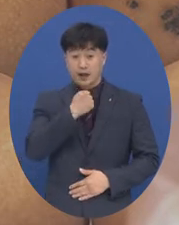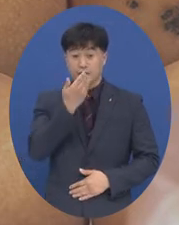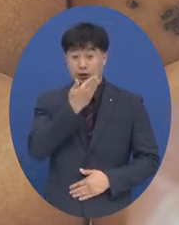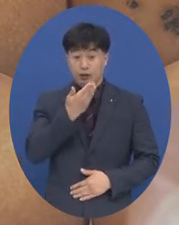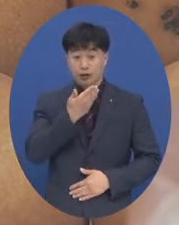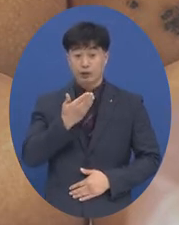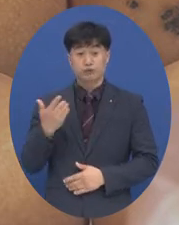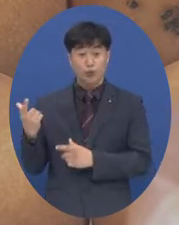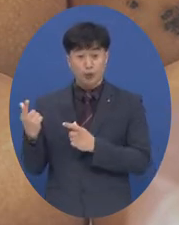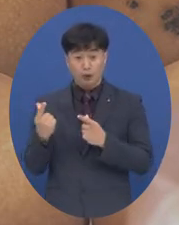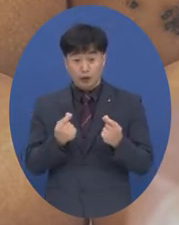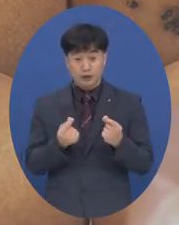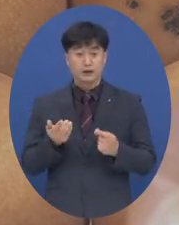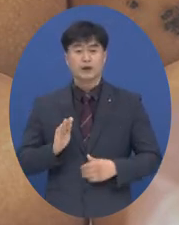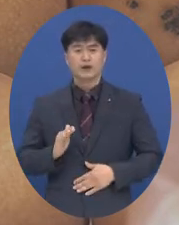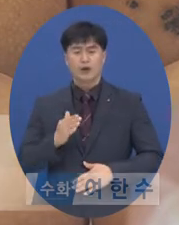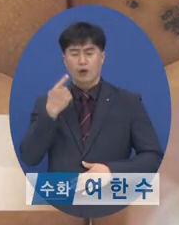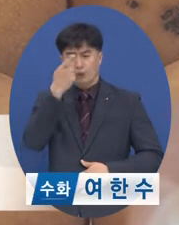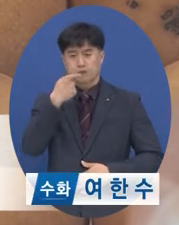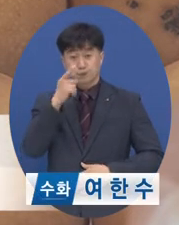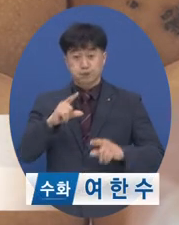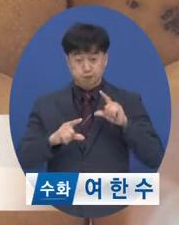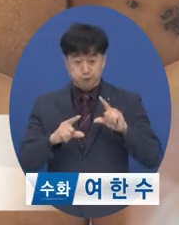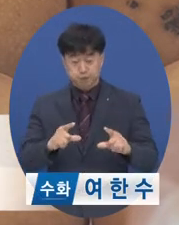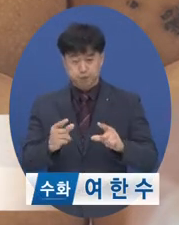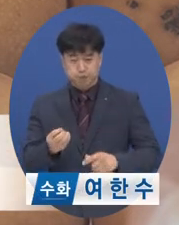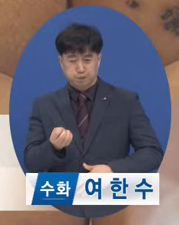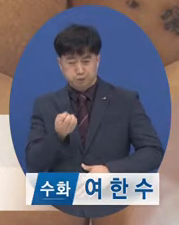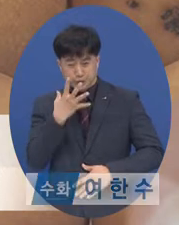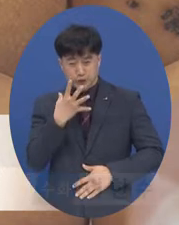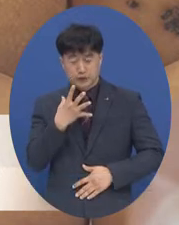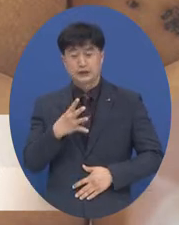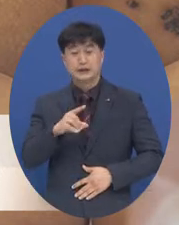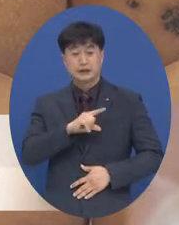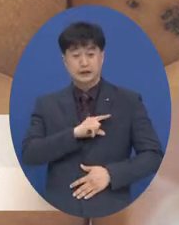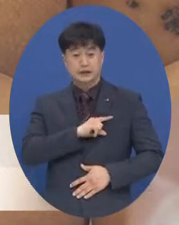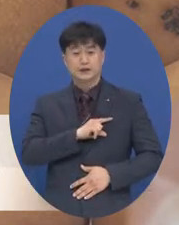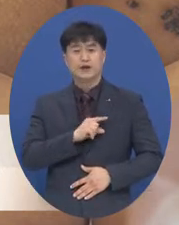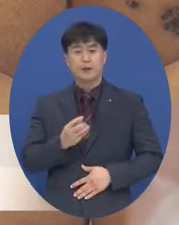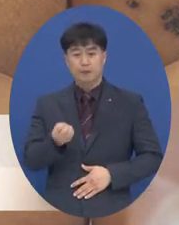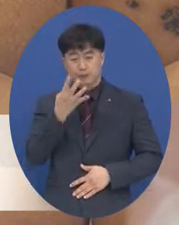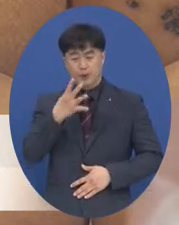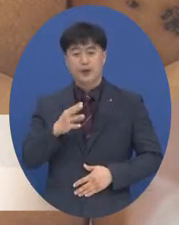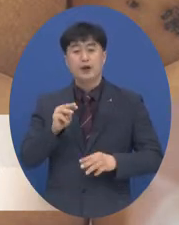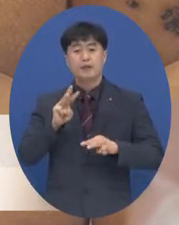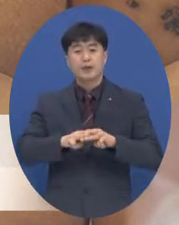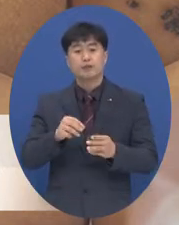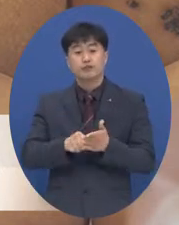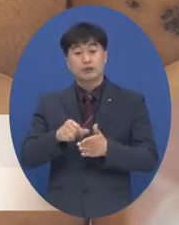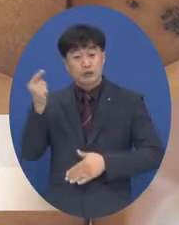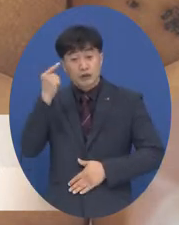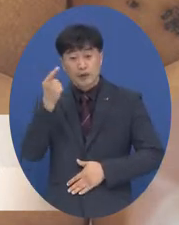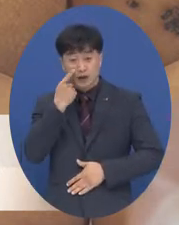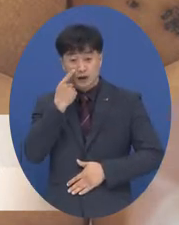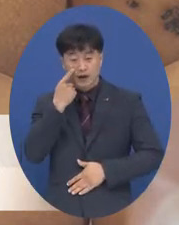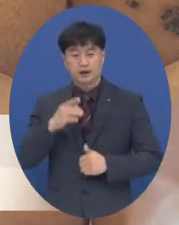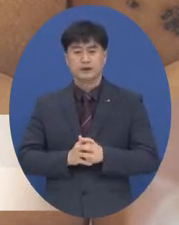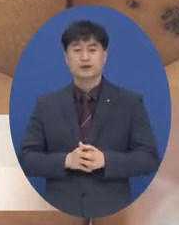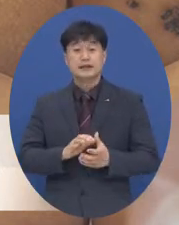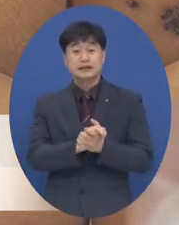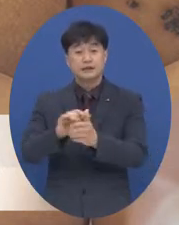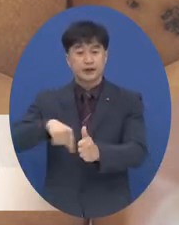맛과 영양은 별반 차이가 없는데 그저 생긴 게좀 못나 이름 붙여진 일명 못난이 농산물이라고